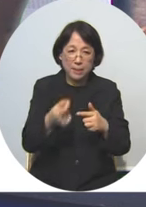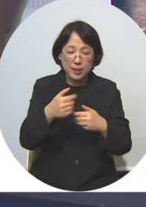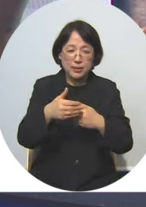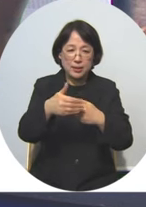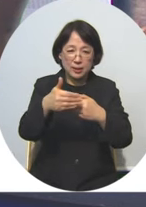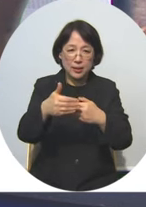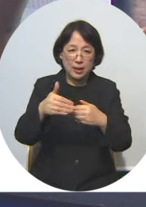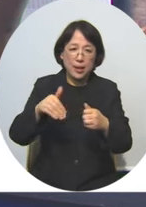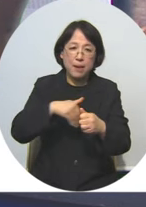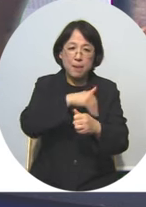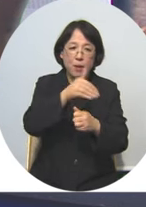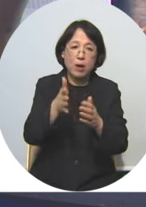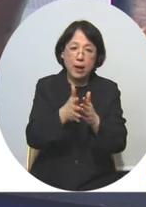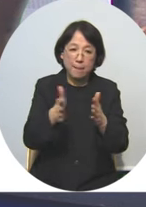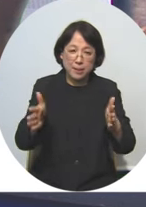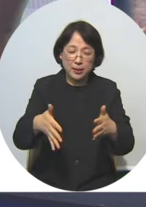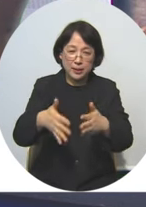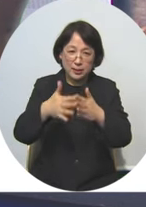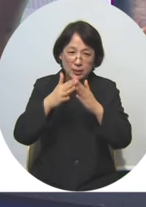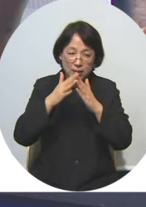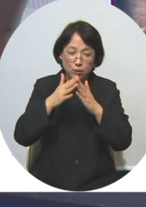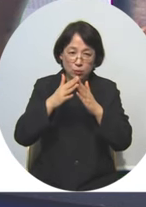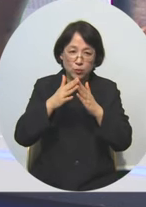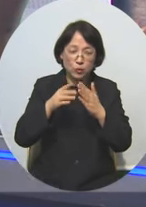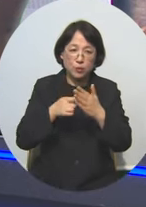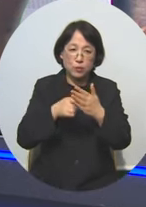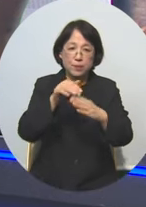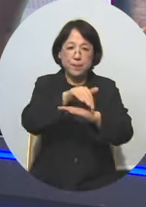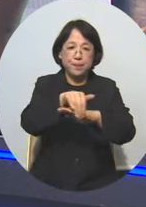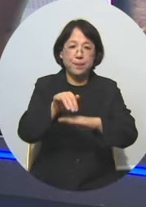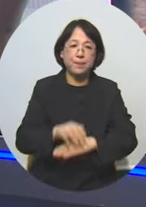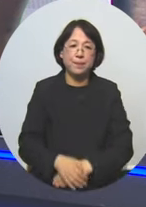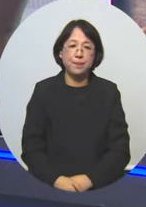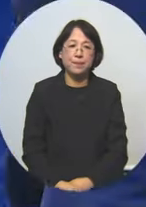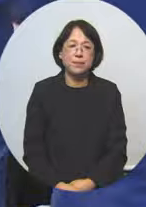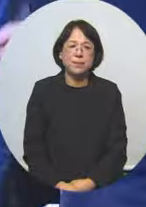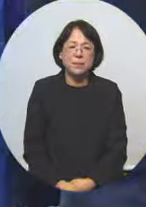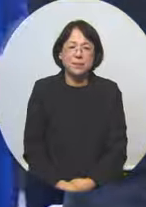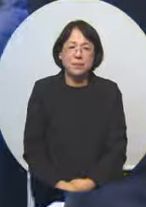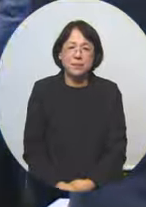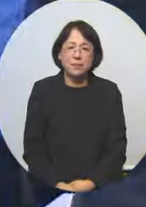조성도 함께 추진하기로 했습니다. 보도에 이리나 기자입니다.